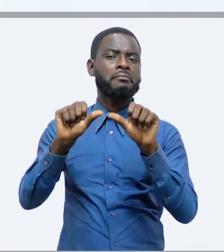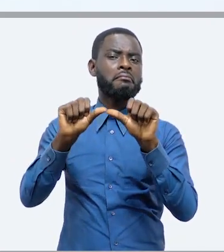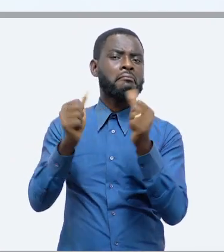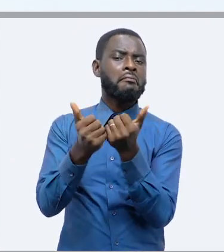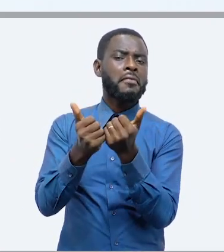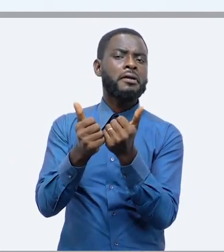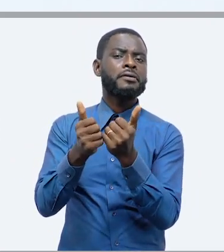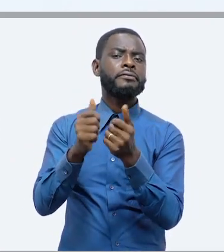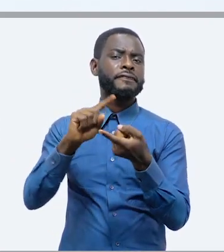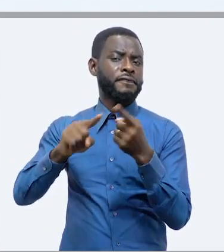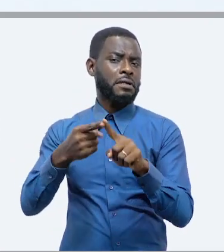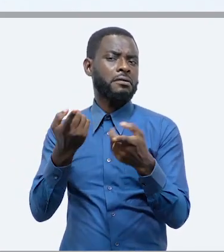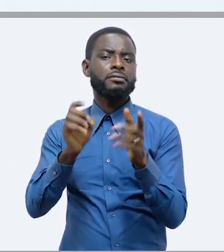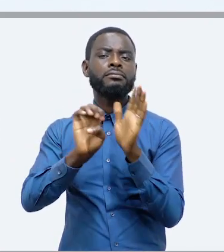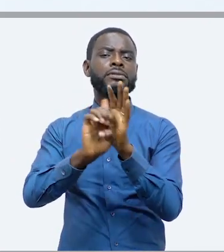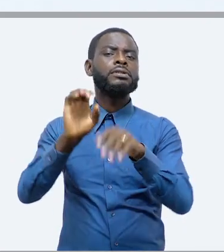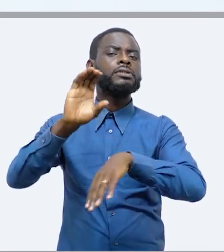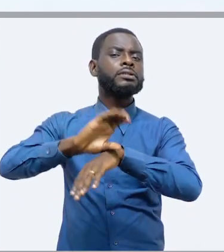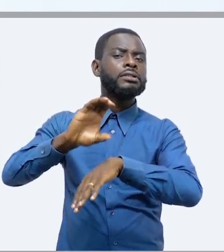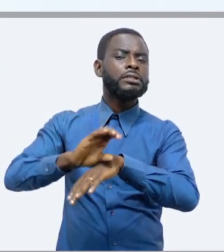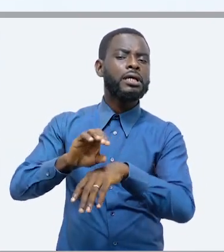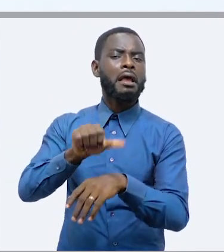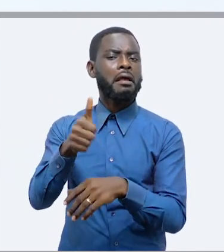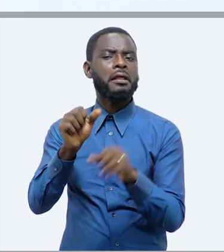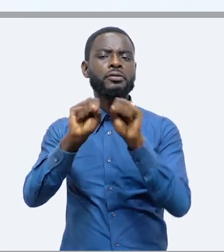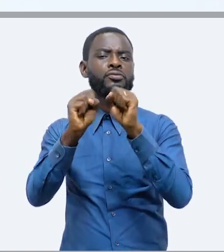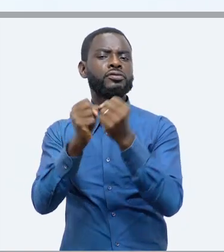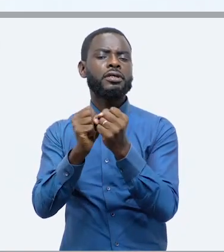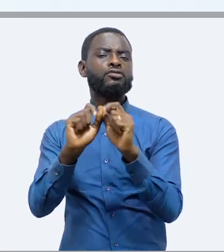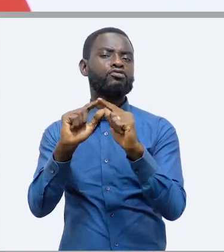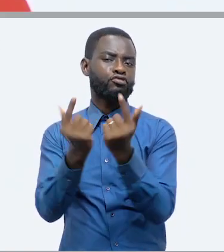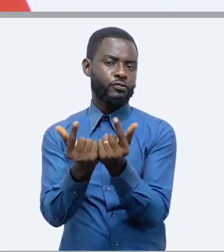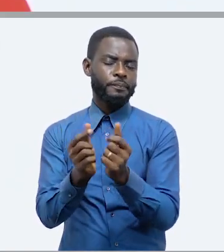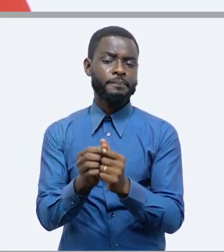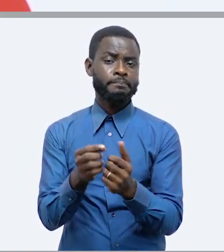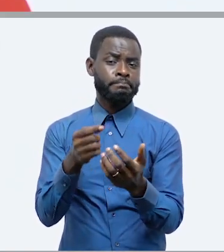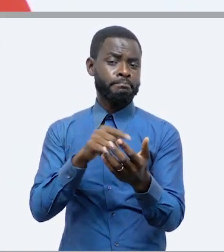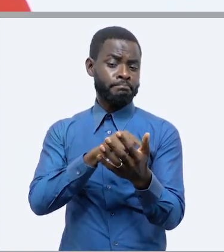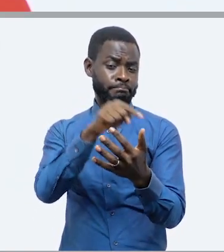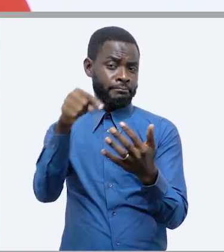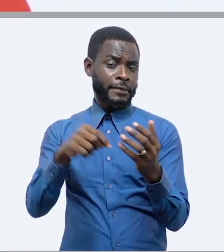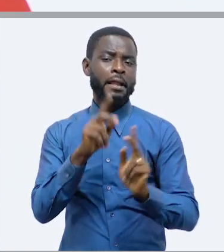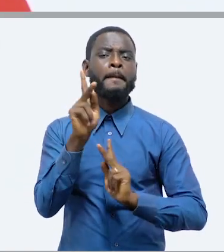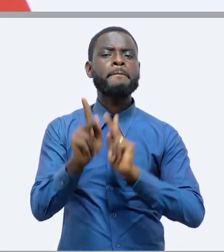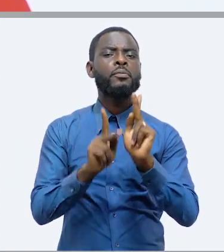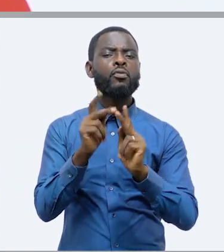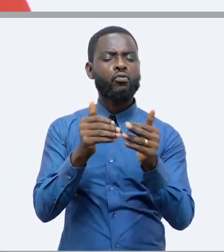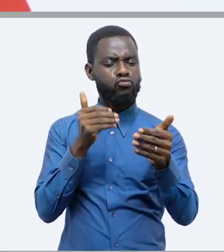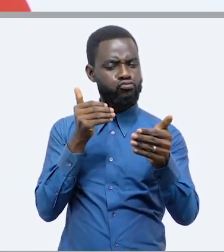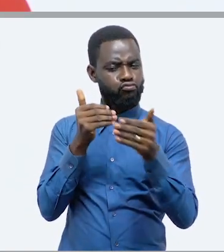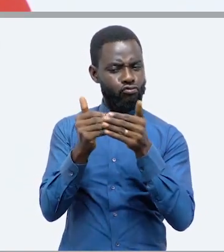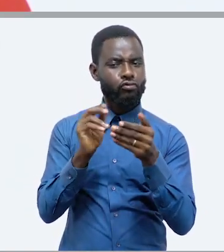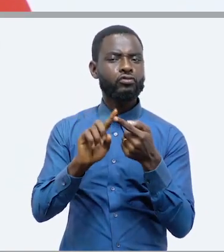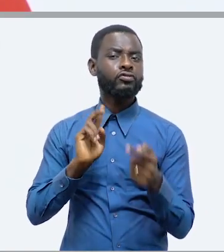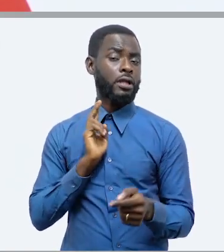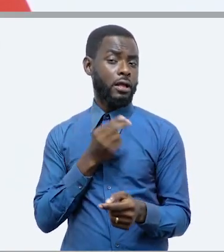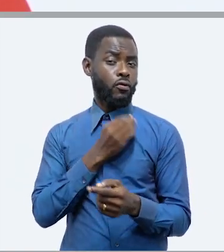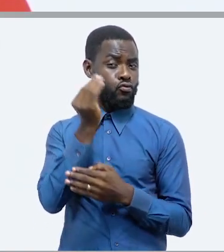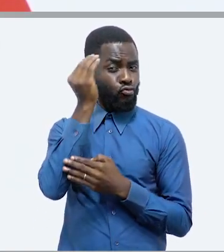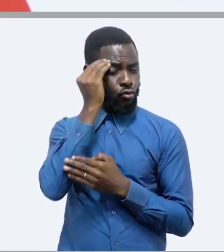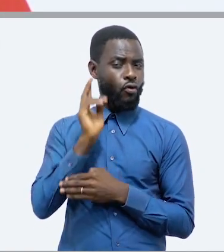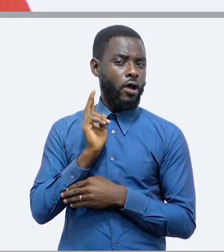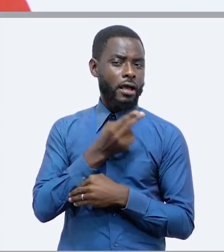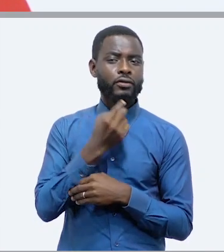chuoni kumli mbi kume. Tamo jamo asafu mbi. Ame fio menko me ni wake yo shramo